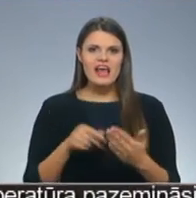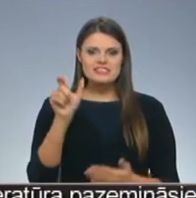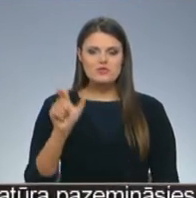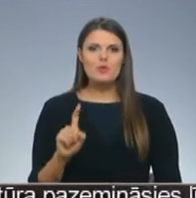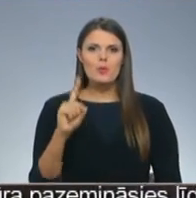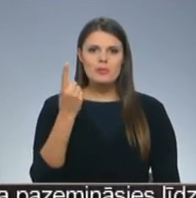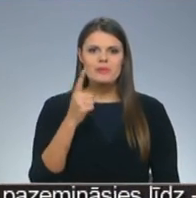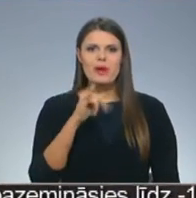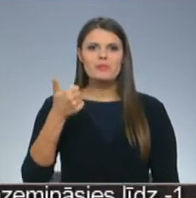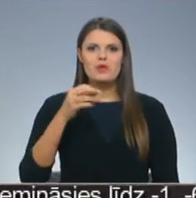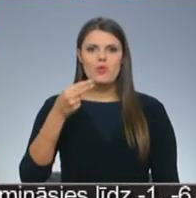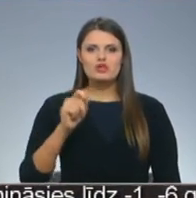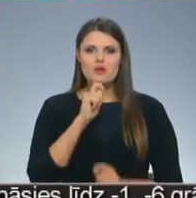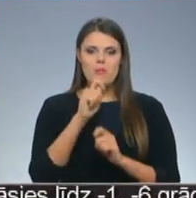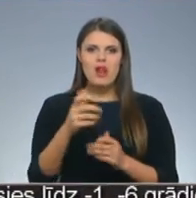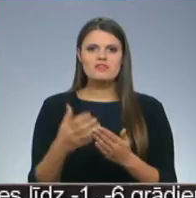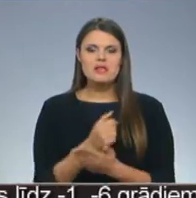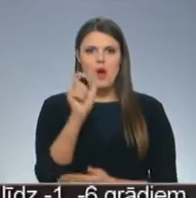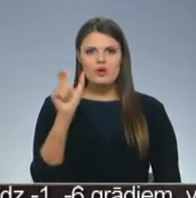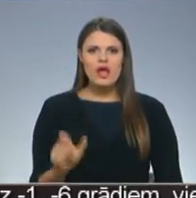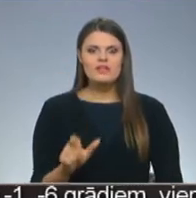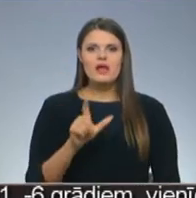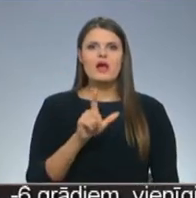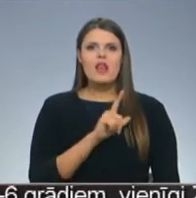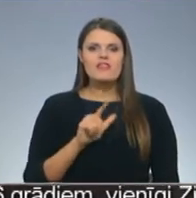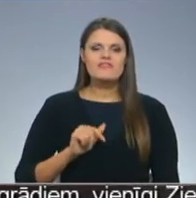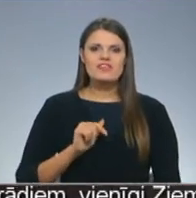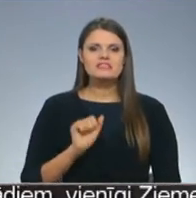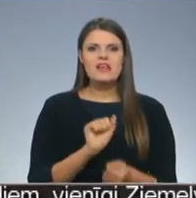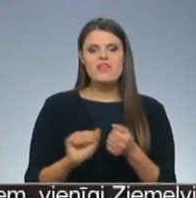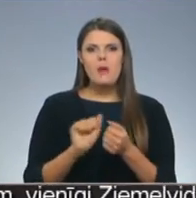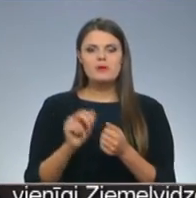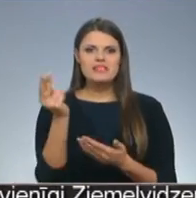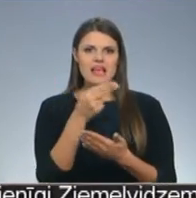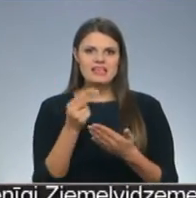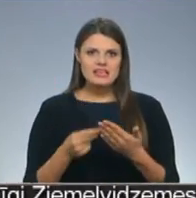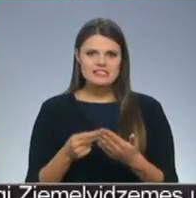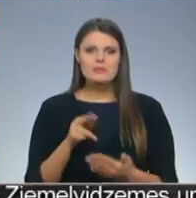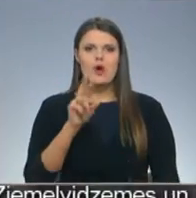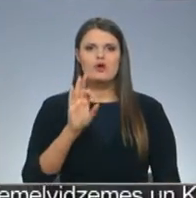Latvijas ainavu gleznieciībā laureāta Roberta Mūža personāla izstāde, stāsta Latgales kolēģi.